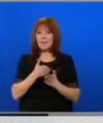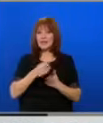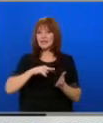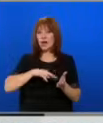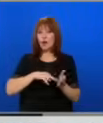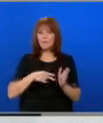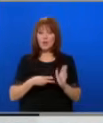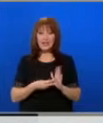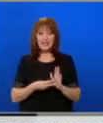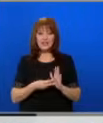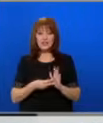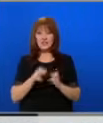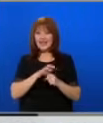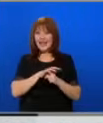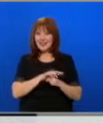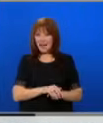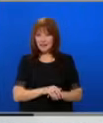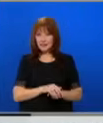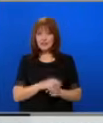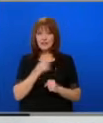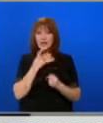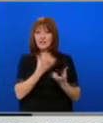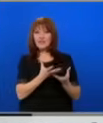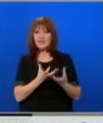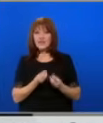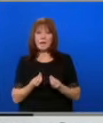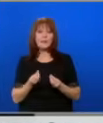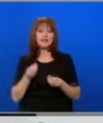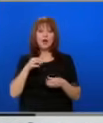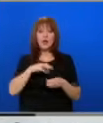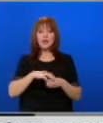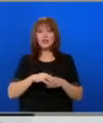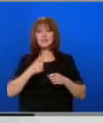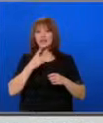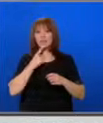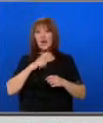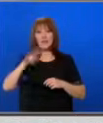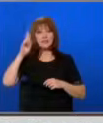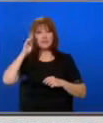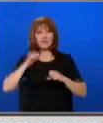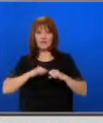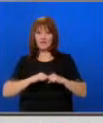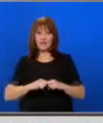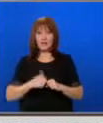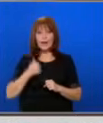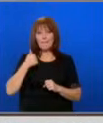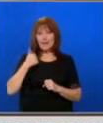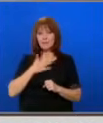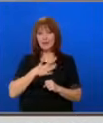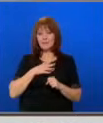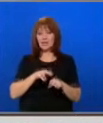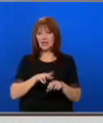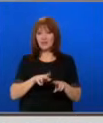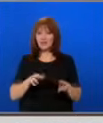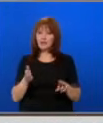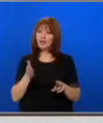политически натиск да изземат ролята на изпълнителната власт през парламента. БСП и Има такъв народ обявиха,